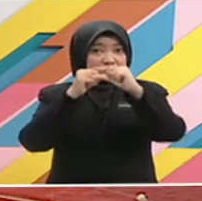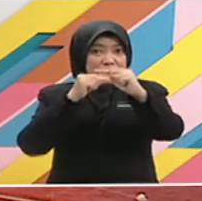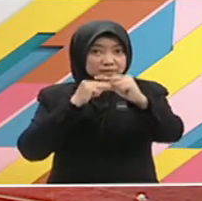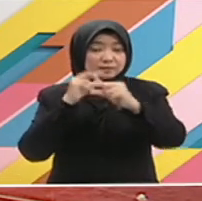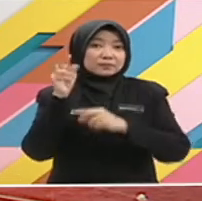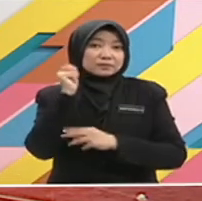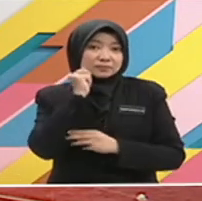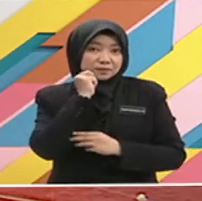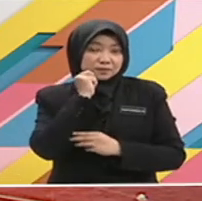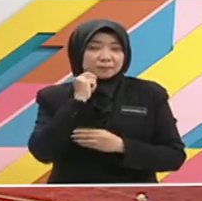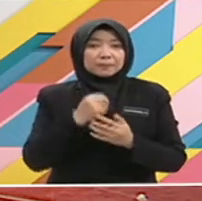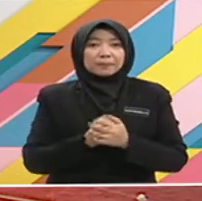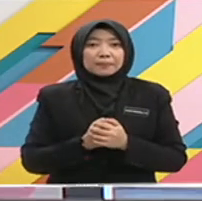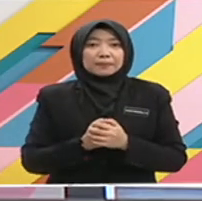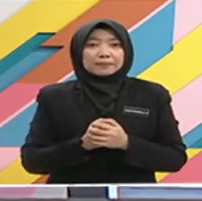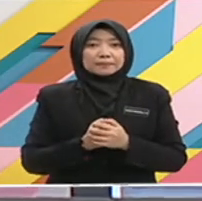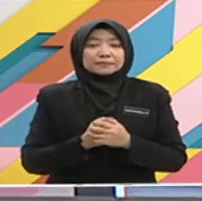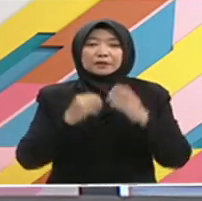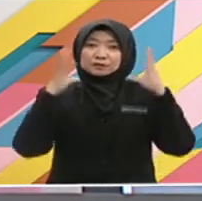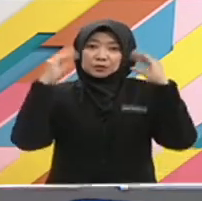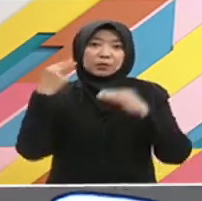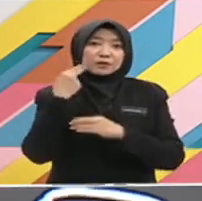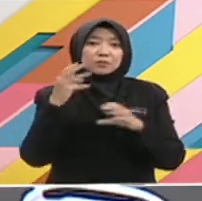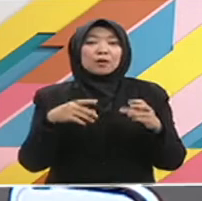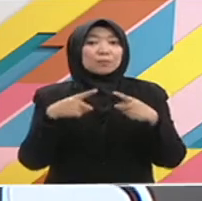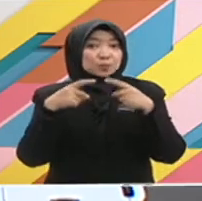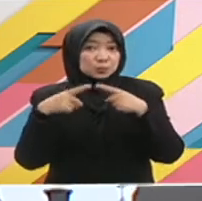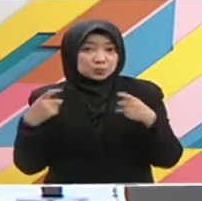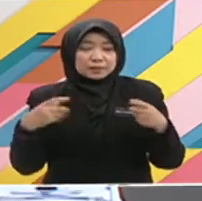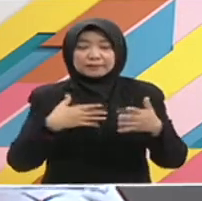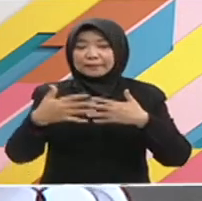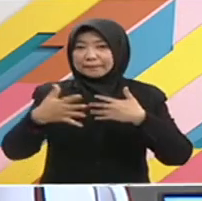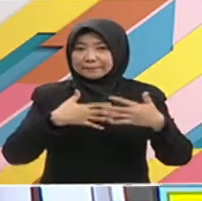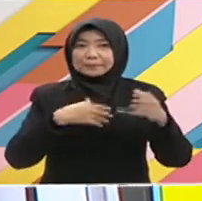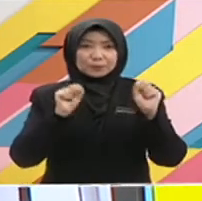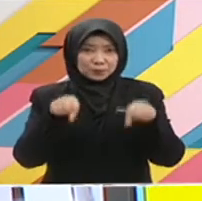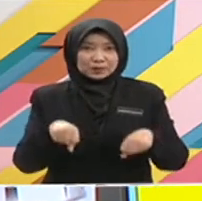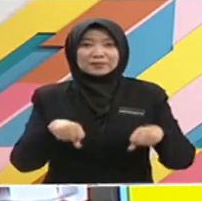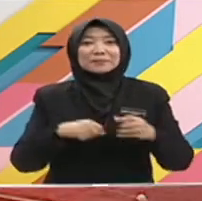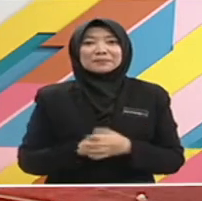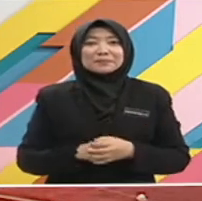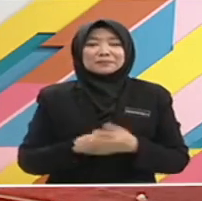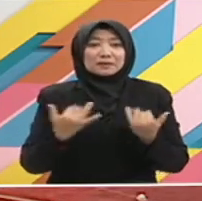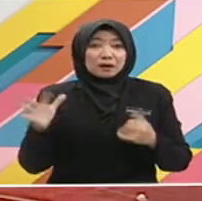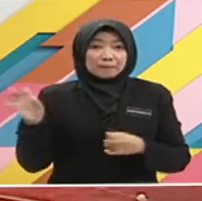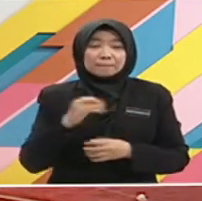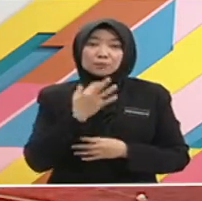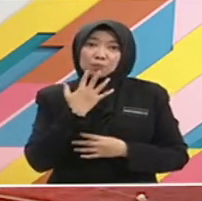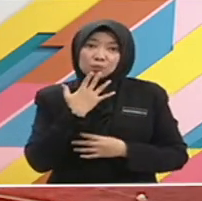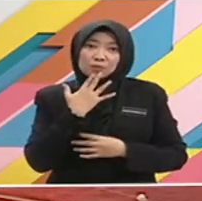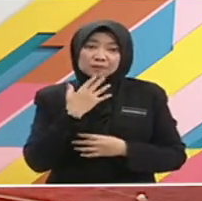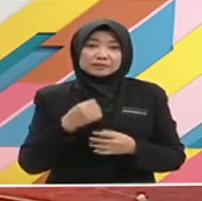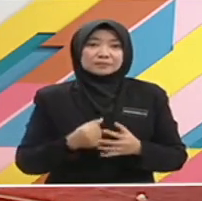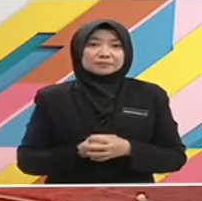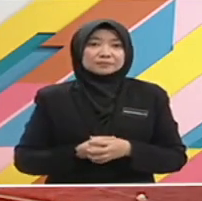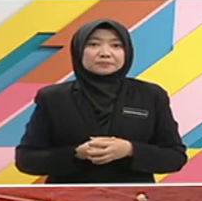Okey, saya garis putus-putus, Mira garis penuh. Garis ada masalah. Ya? Okey, sekarang ni kita ambil warna. Okey. Kena goncang sikitlah ya